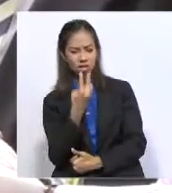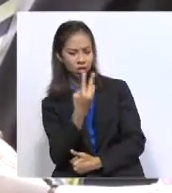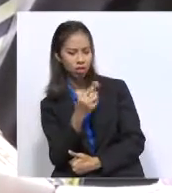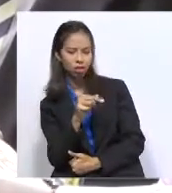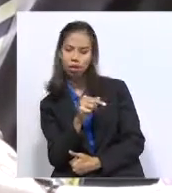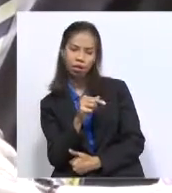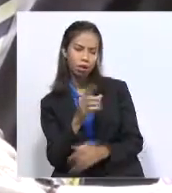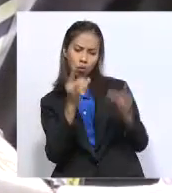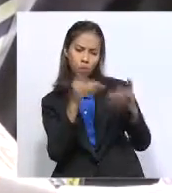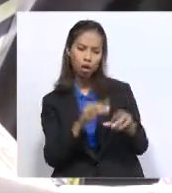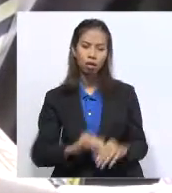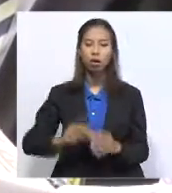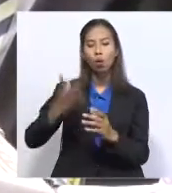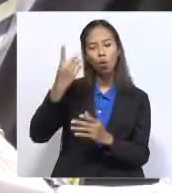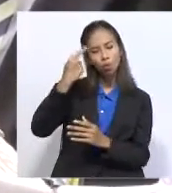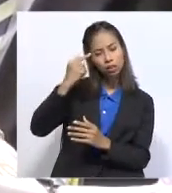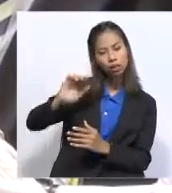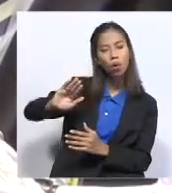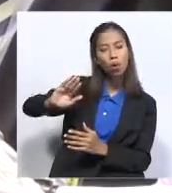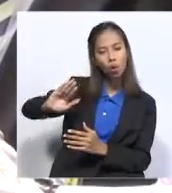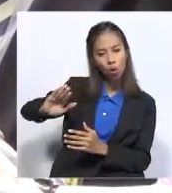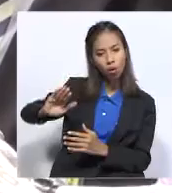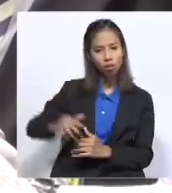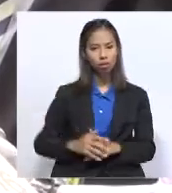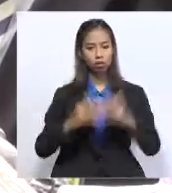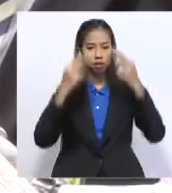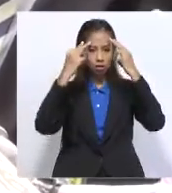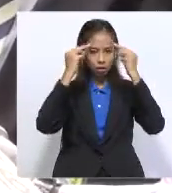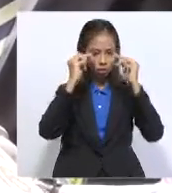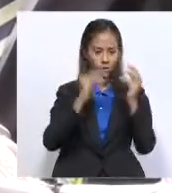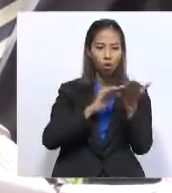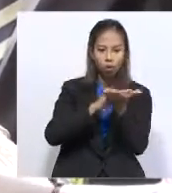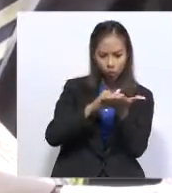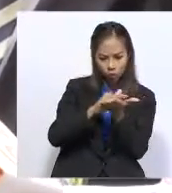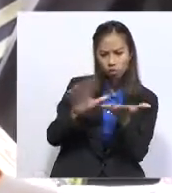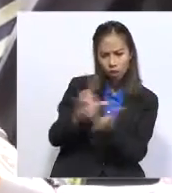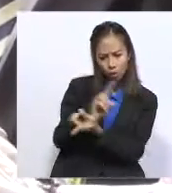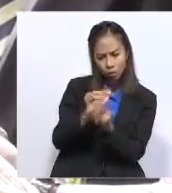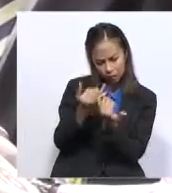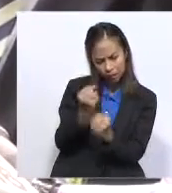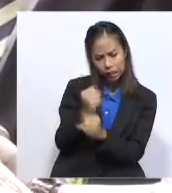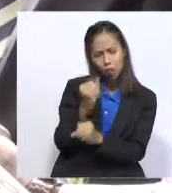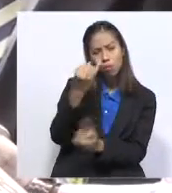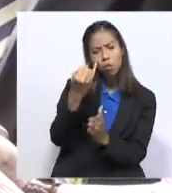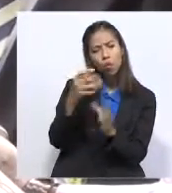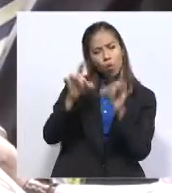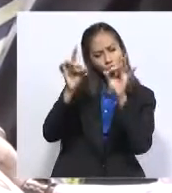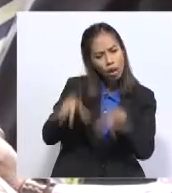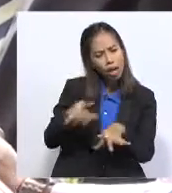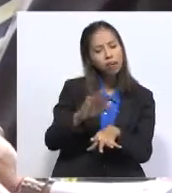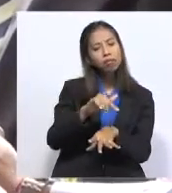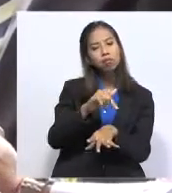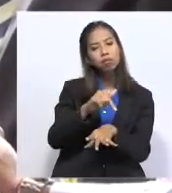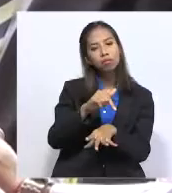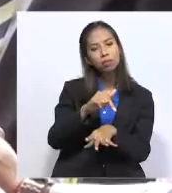ไปก็มีสิทธิ์คิดท่านนายกรัฐมนตรีหรือผู้เกี่ยวข้องก็ได้มาขอโทษสังคมแล้วนะครับว่าก็อาจ